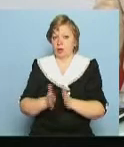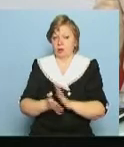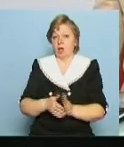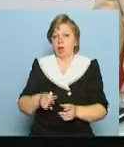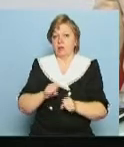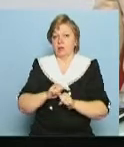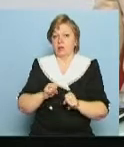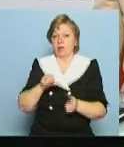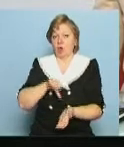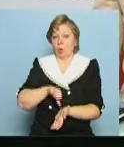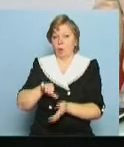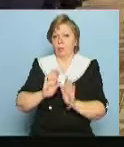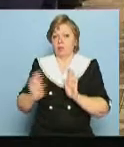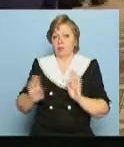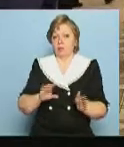познакомился Дмитрий Вороновнин.